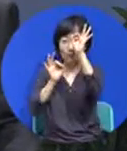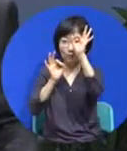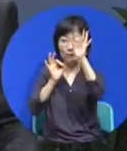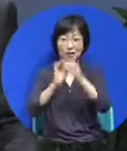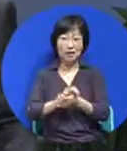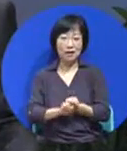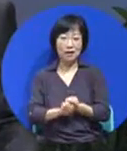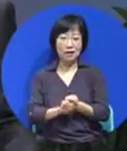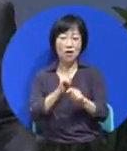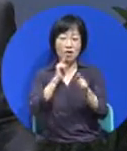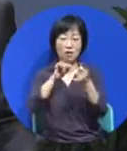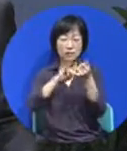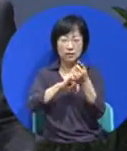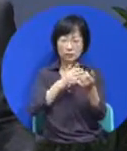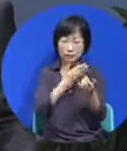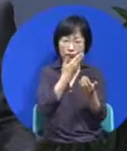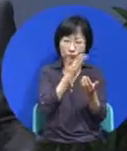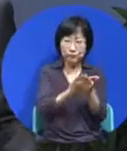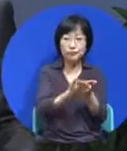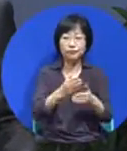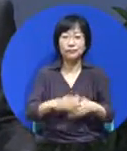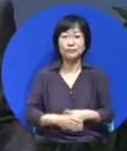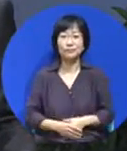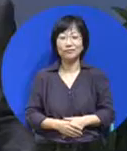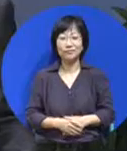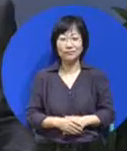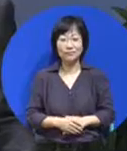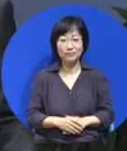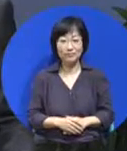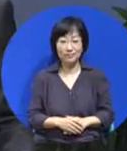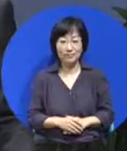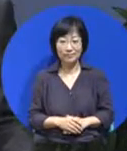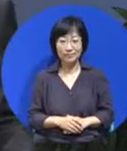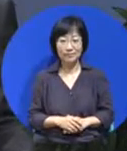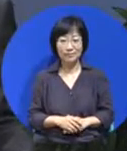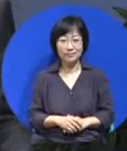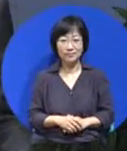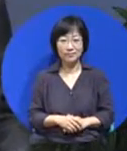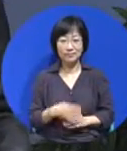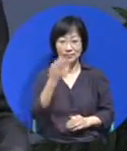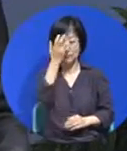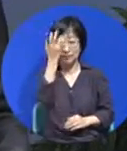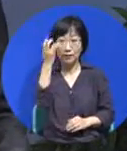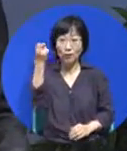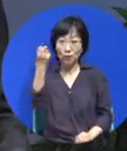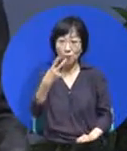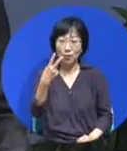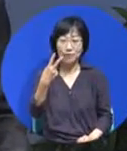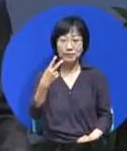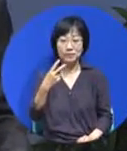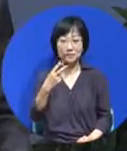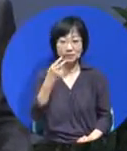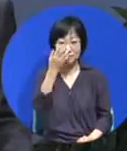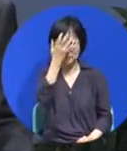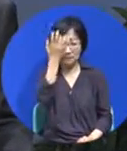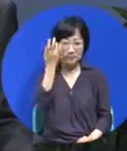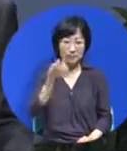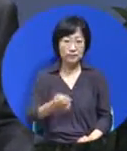언약이 깊습니까? So you see how deep this covenant is. 그리고 또 하나 몰랐는 게 있어요. And another thing he didn't know.